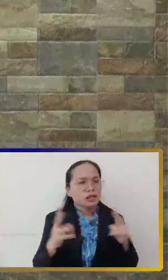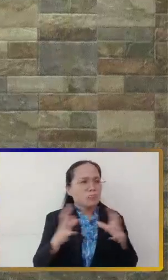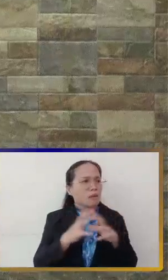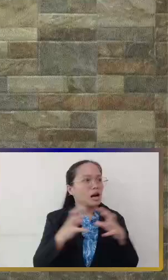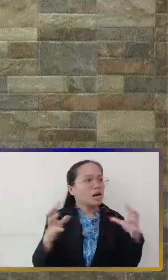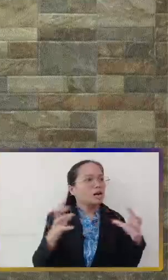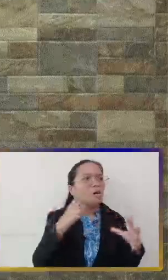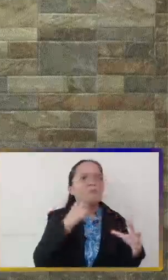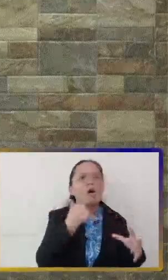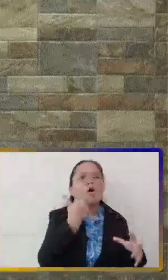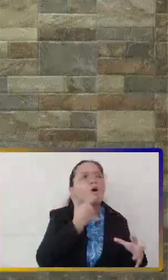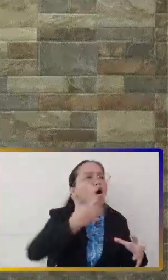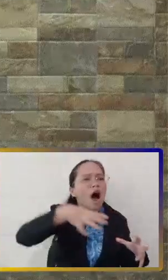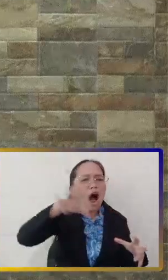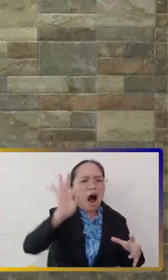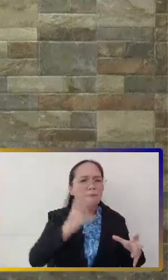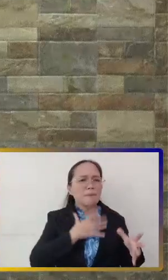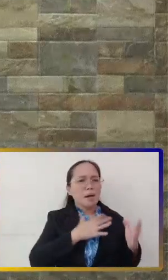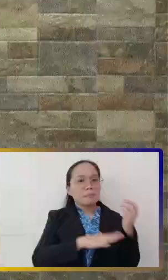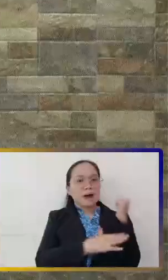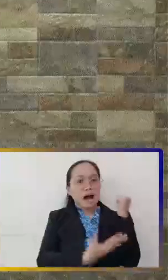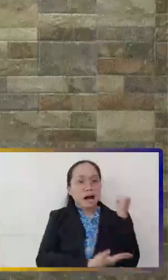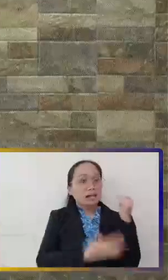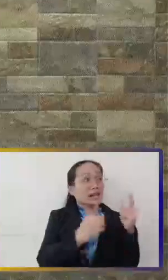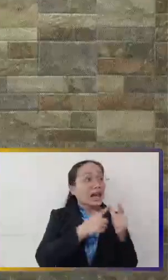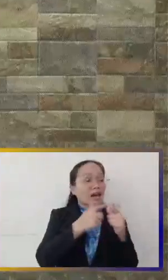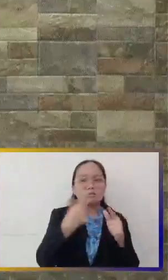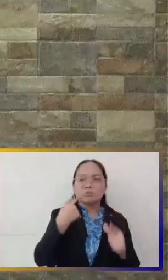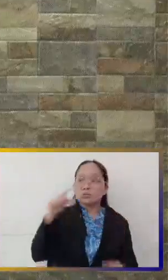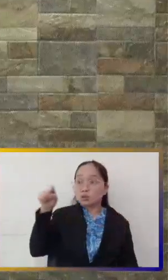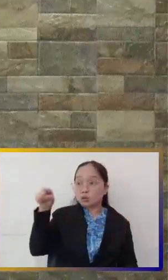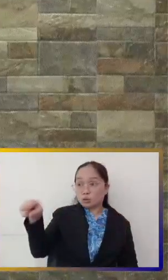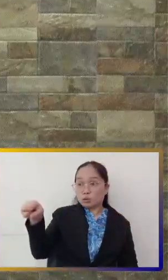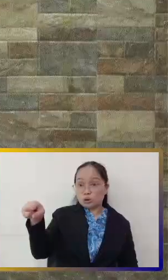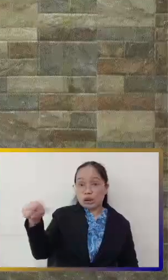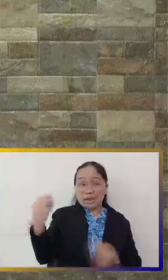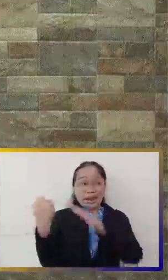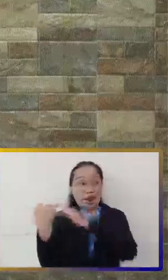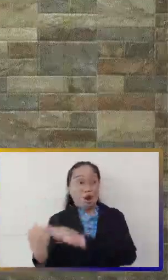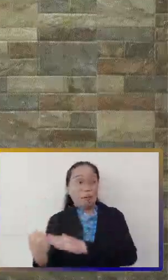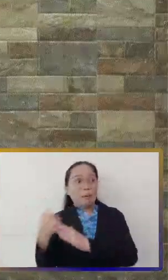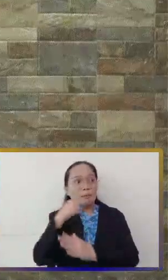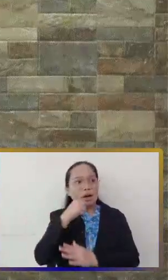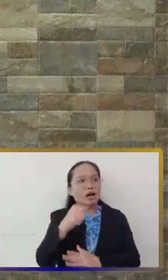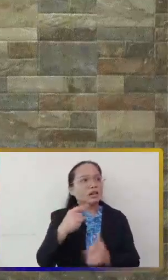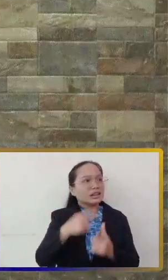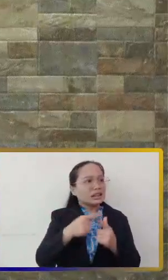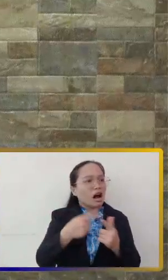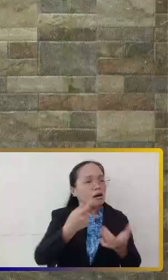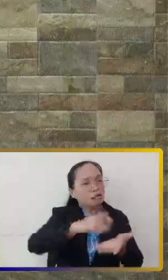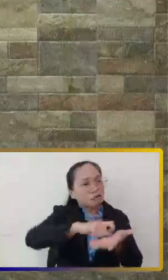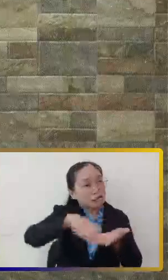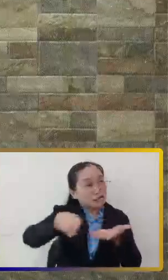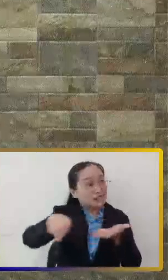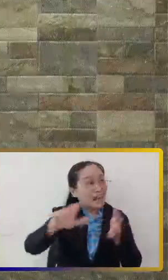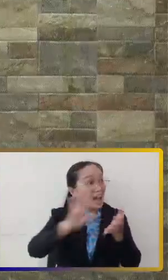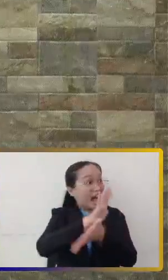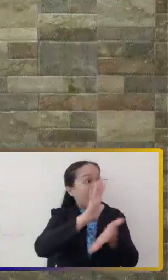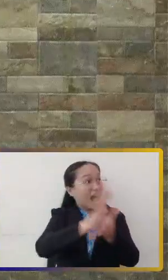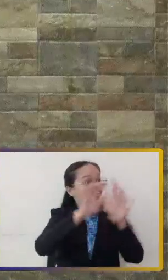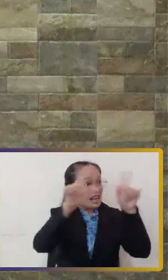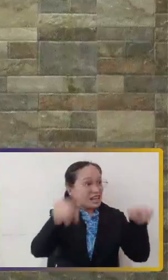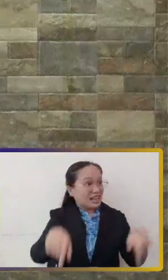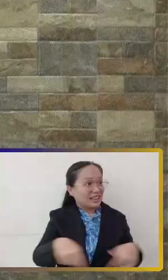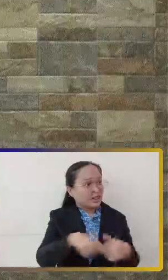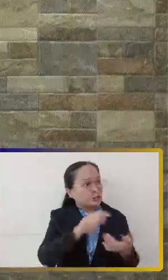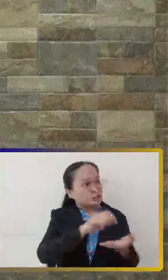ko, sino nakakita nito? Tinuro niya yung maliit na babae. Sabi ko, wow, thank you very much. May pinapirmahan sa akin. Pinagawa